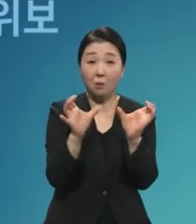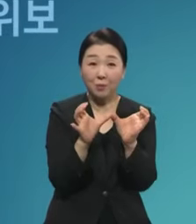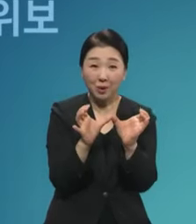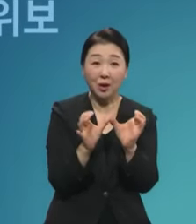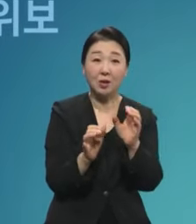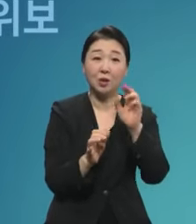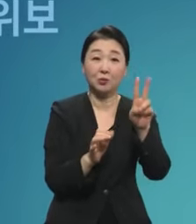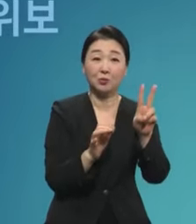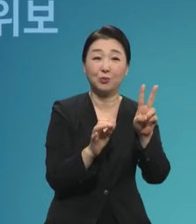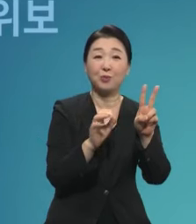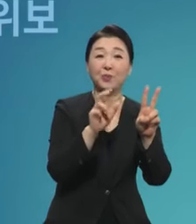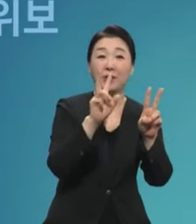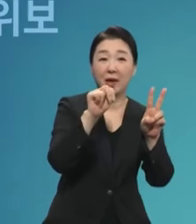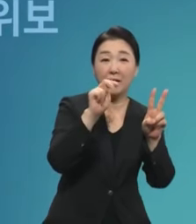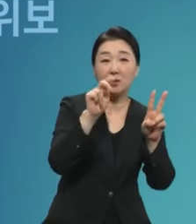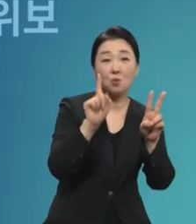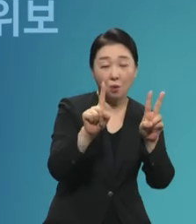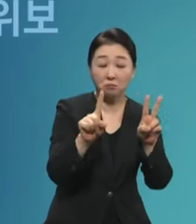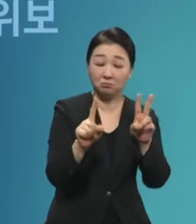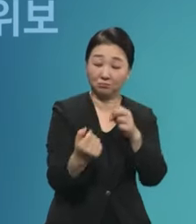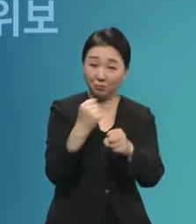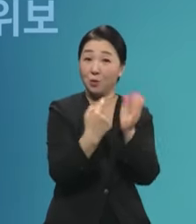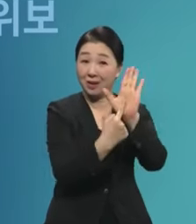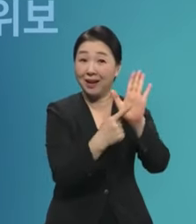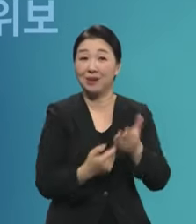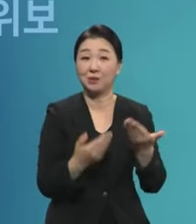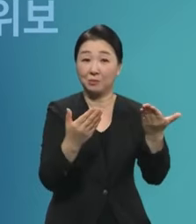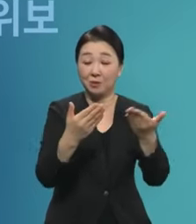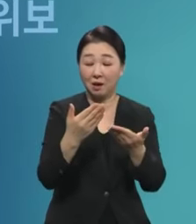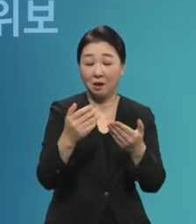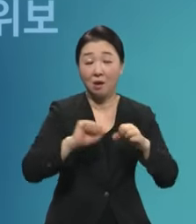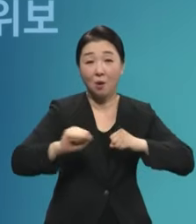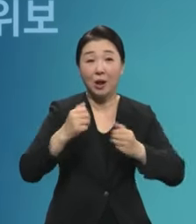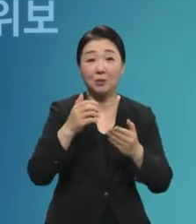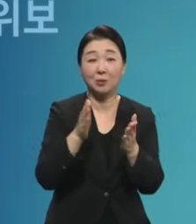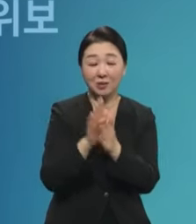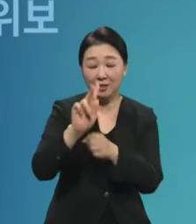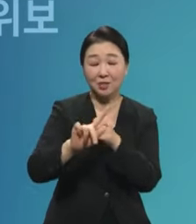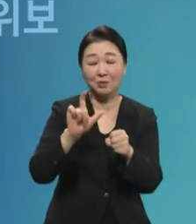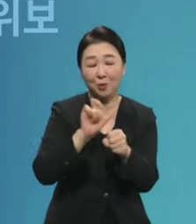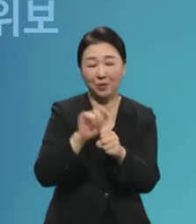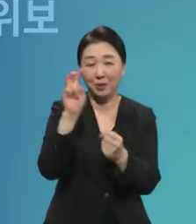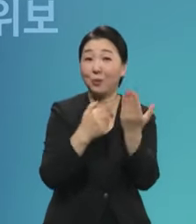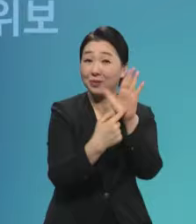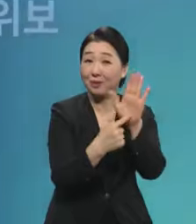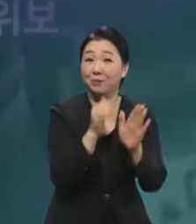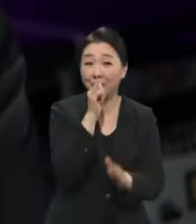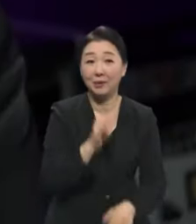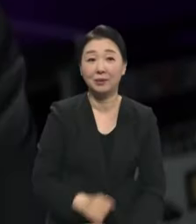2NE1의 공식 복귀를 알렸습니다. 데뷔 15주년을 기념한 콘서트도 준비 중이라고 밝혔습니다.